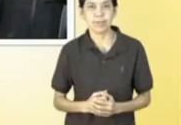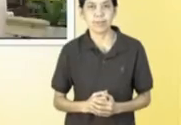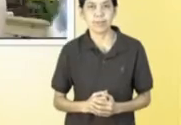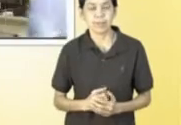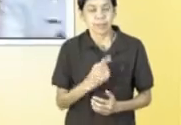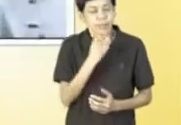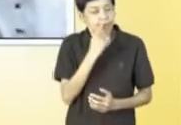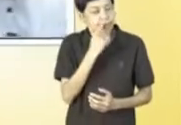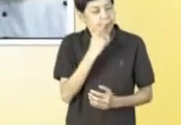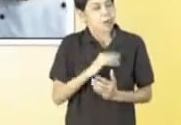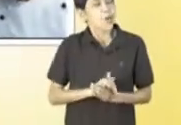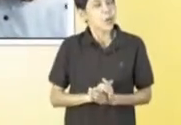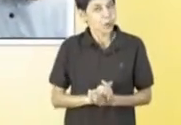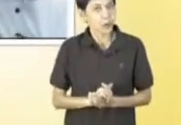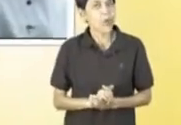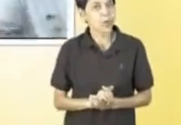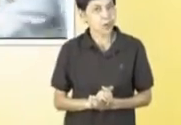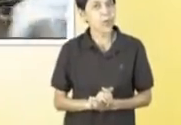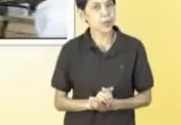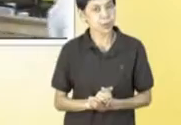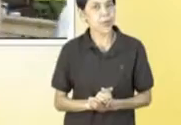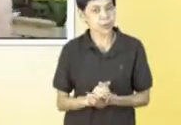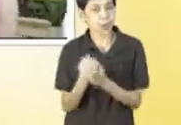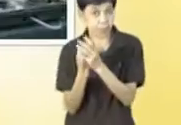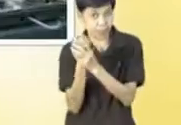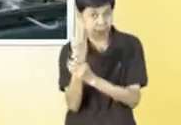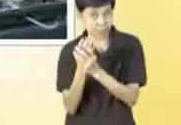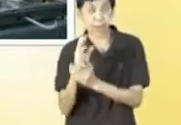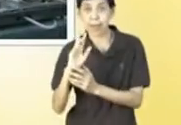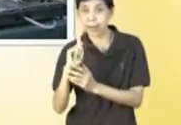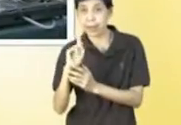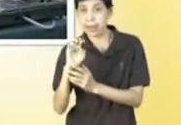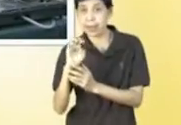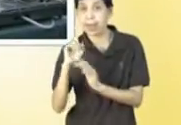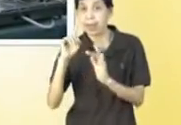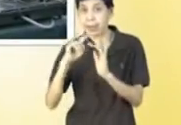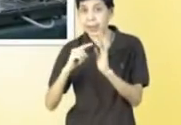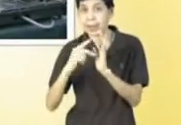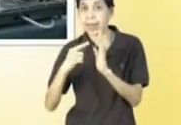ได้กลิ่นแล้วค่ะเริ่มได้กลิ่นแล้วใส่ขี้เหล็ก ใส่ขี้เหล็ก